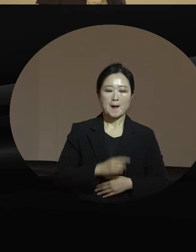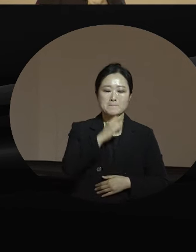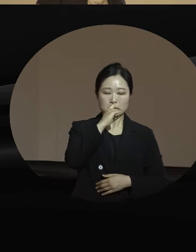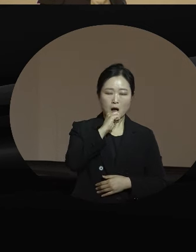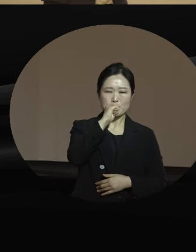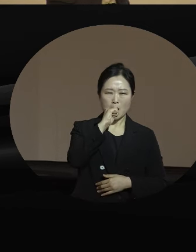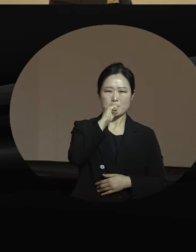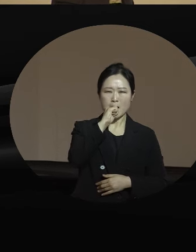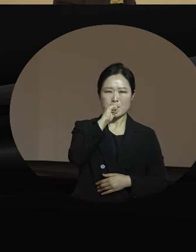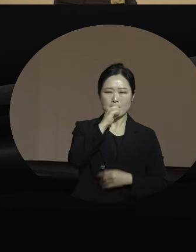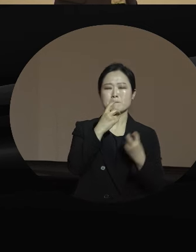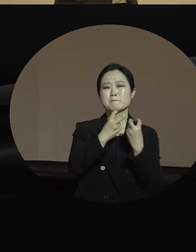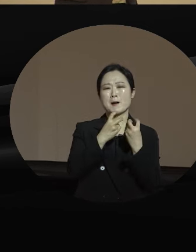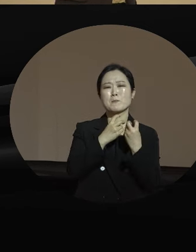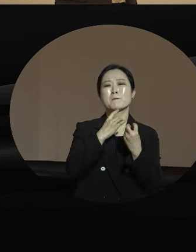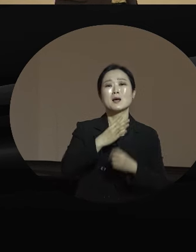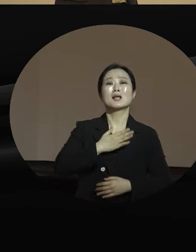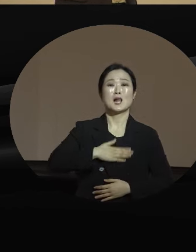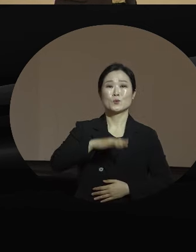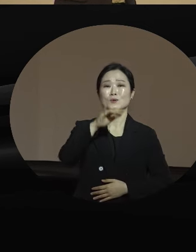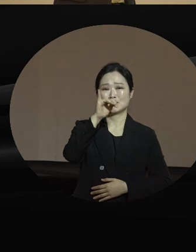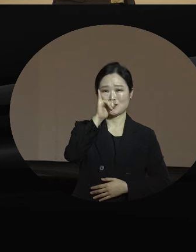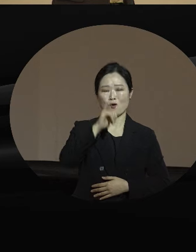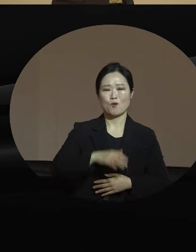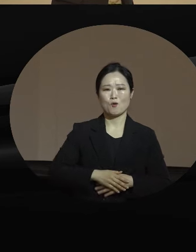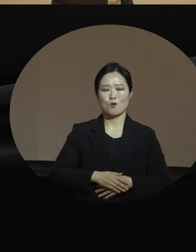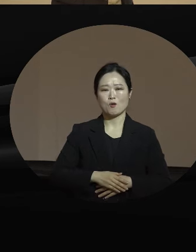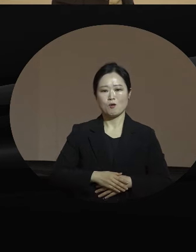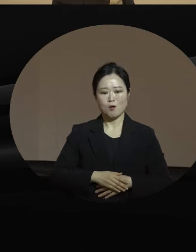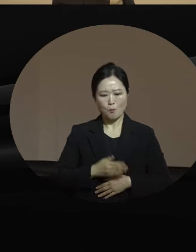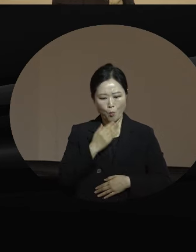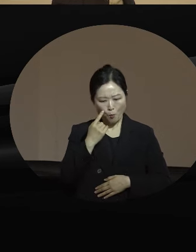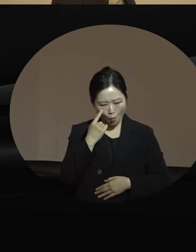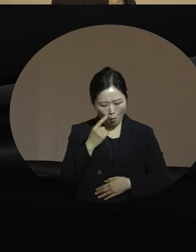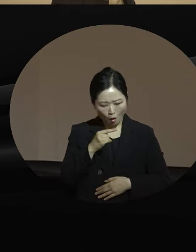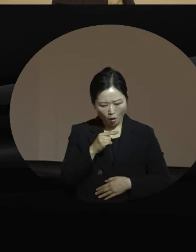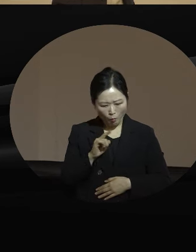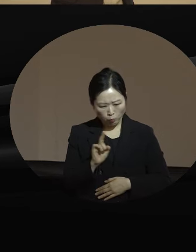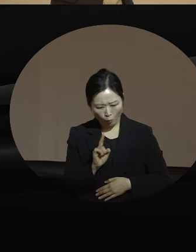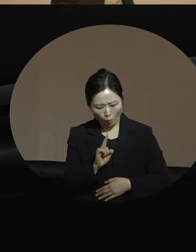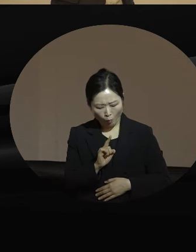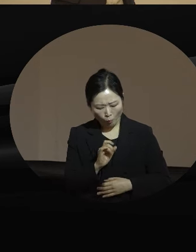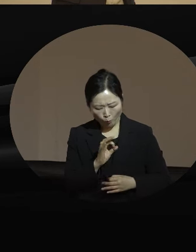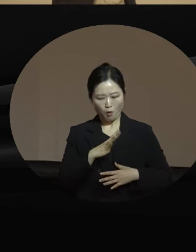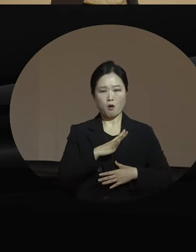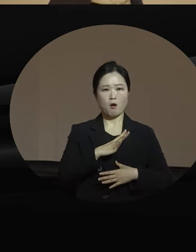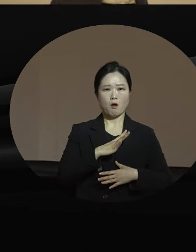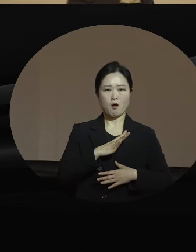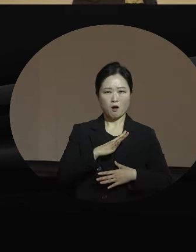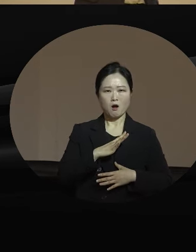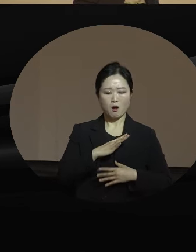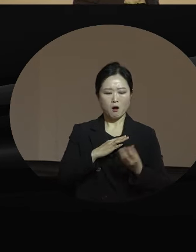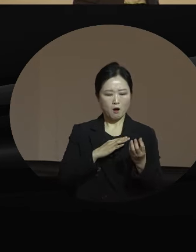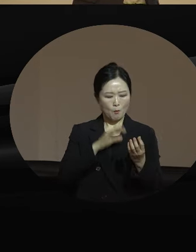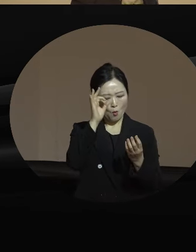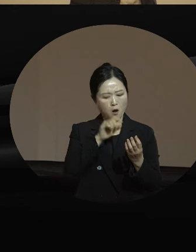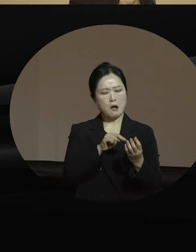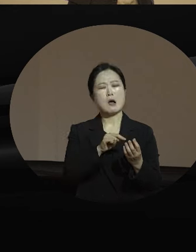아이가 느꼈을 심정을 한번 생각해 보면 악! 이게 뭐지? 놀람이에요. 그런 다음에 다시 봐요. 이런 거 먹지